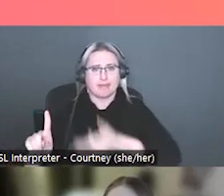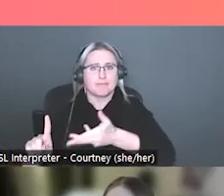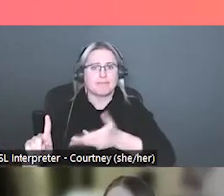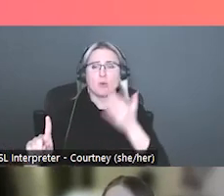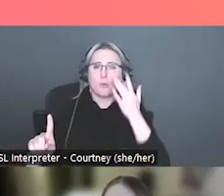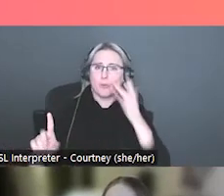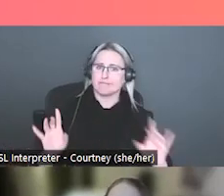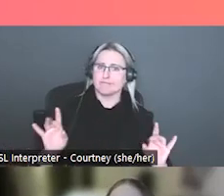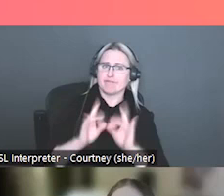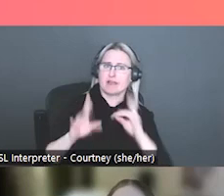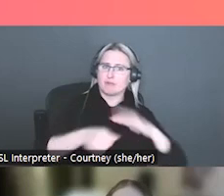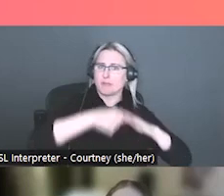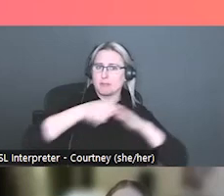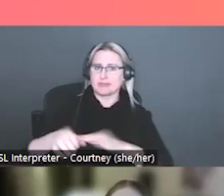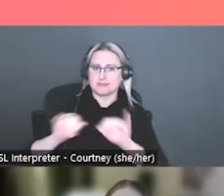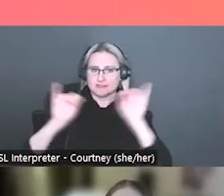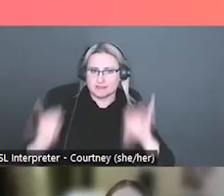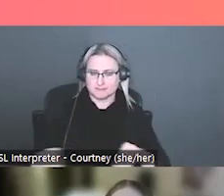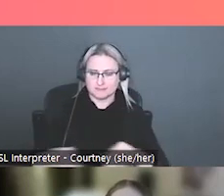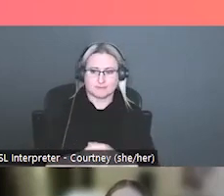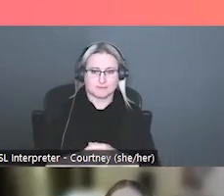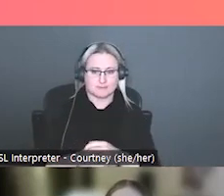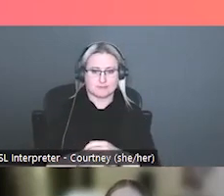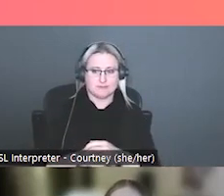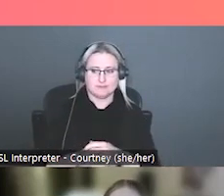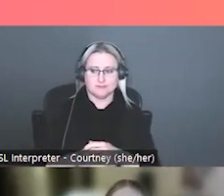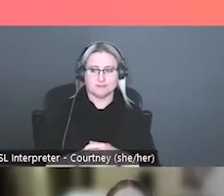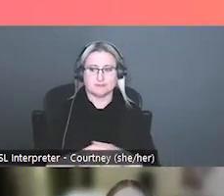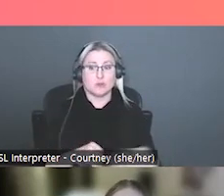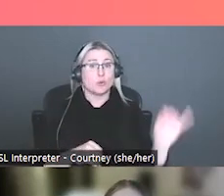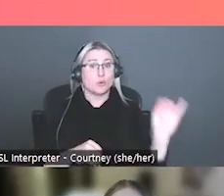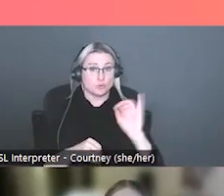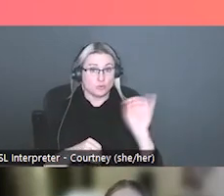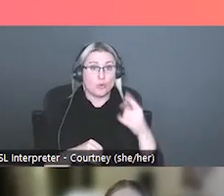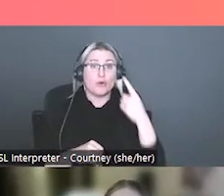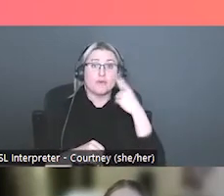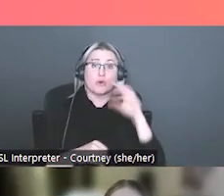corpulentes ont moins de valeur. De plus,